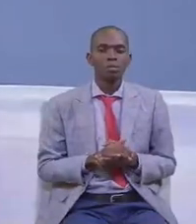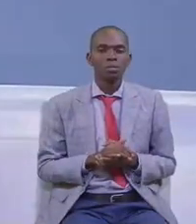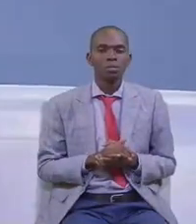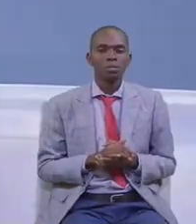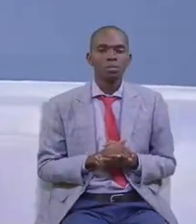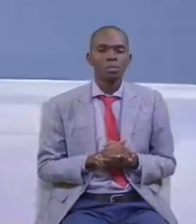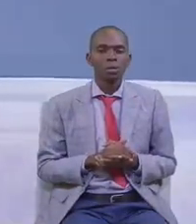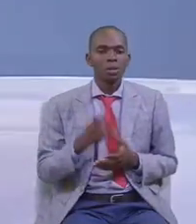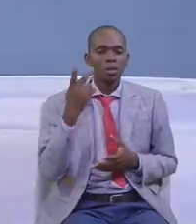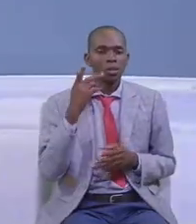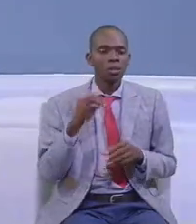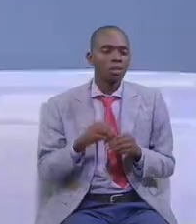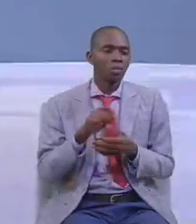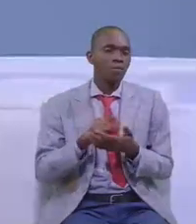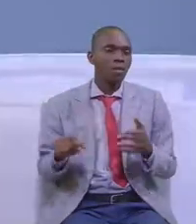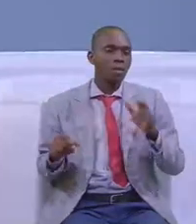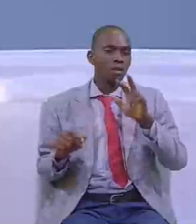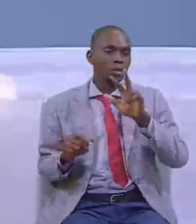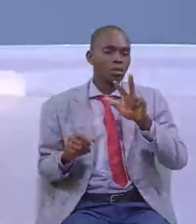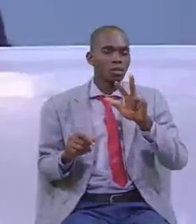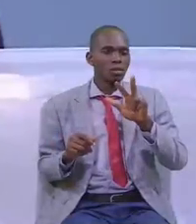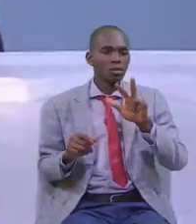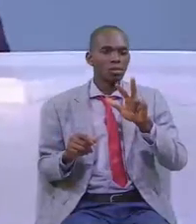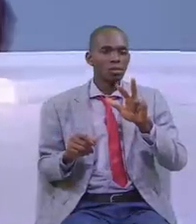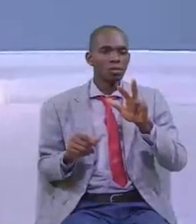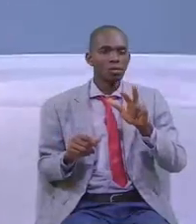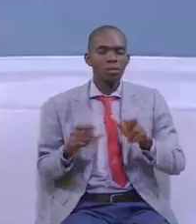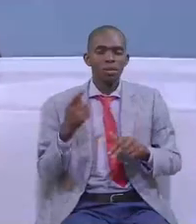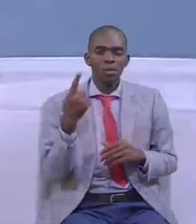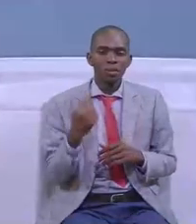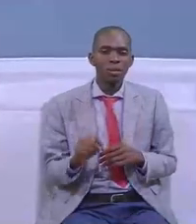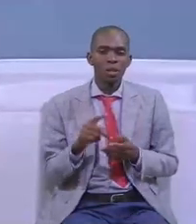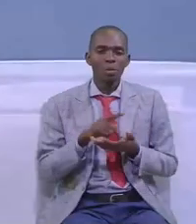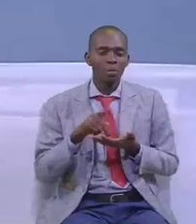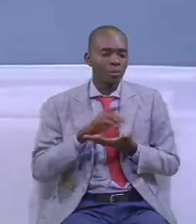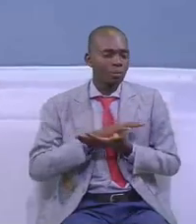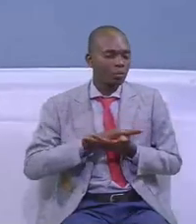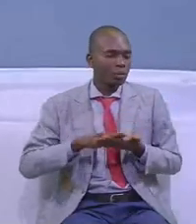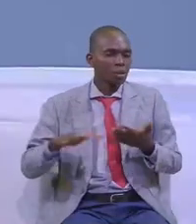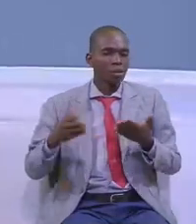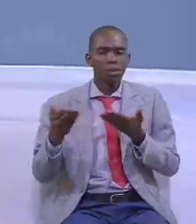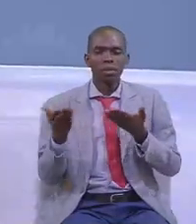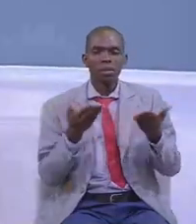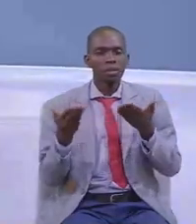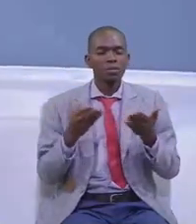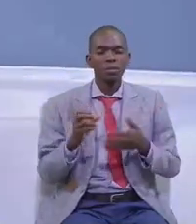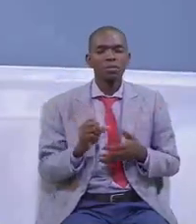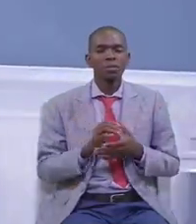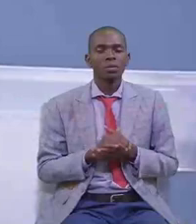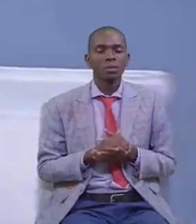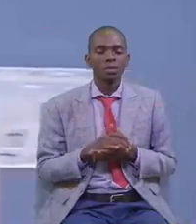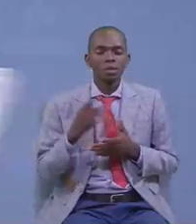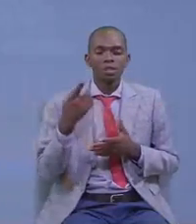Troisième élément, le service qui purifie. Le service